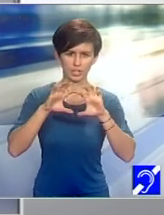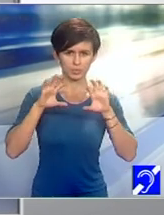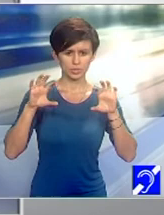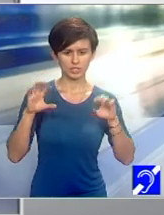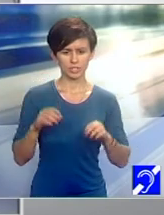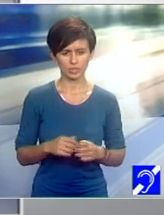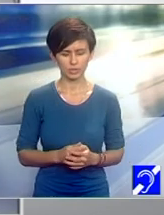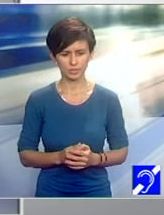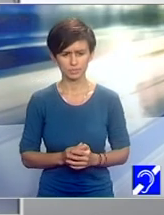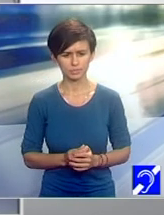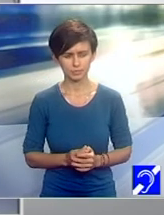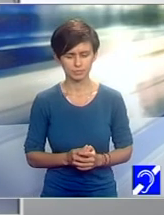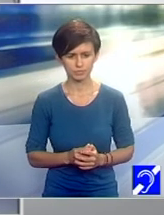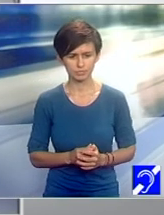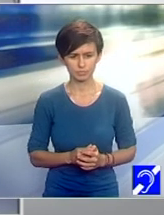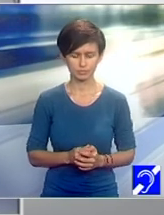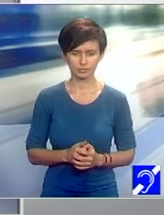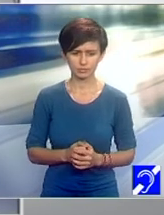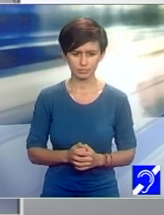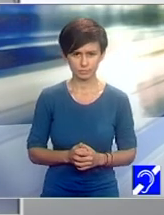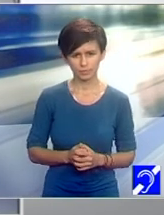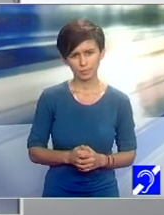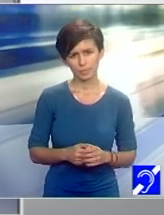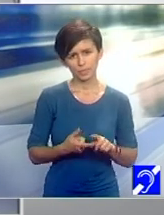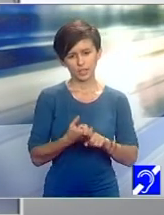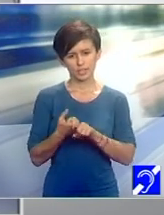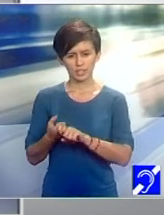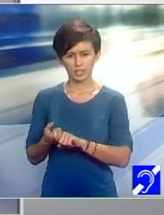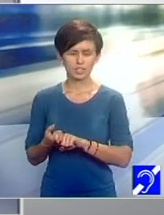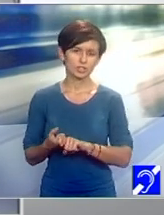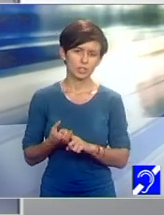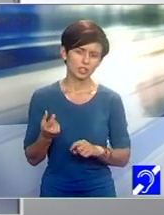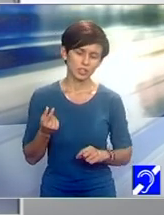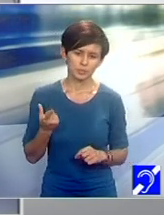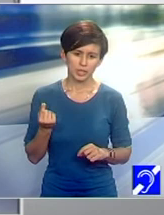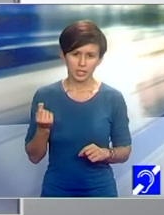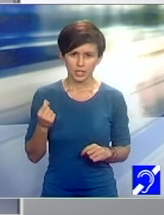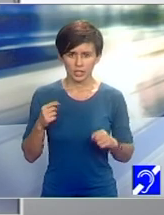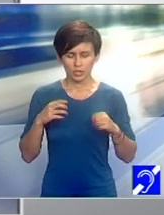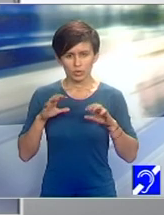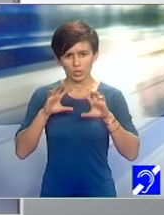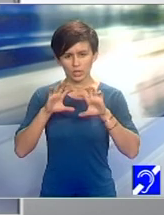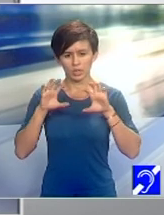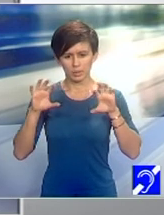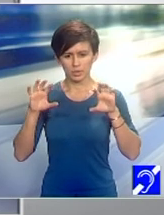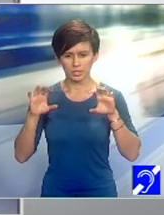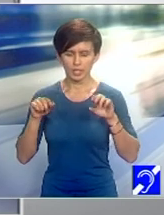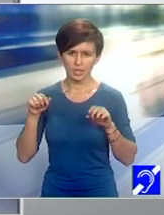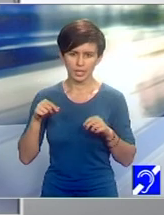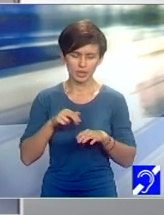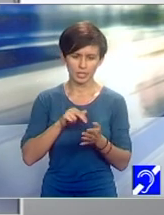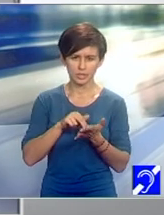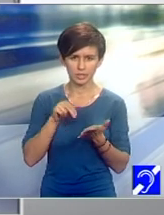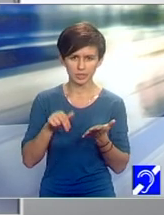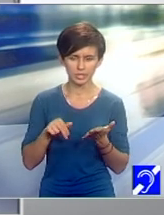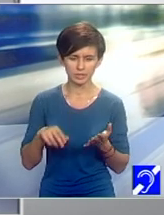bineînțeles, în colaborare cu muzeele, ei ne permit un spațiu în care noi să ne desfășurăm activitatea.